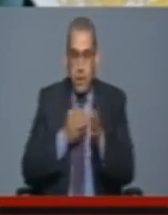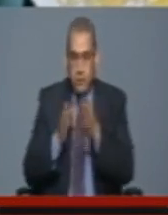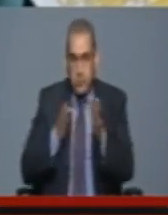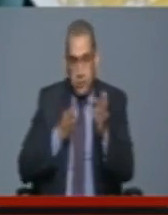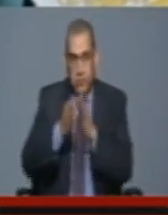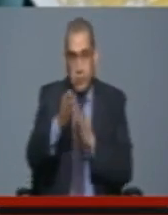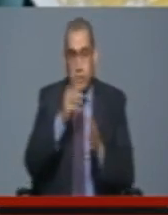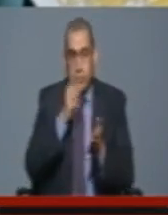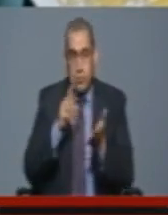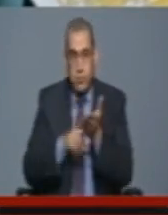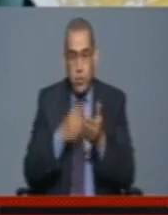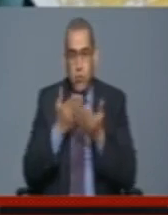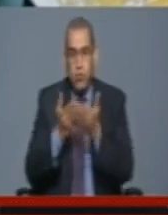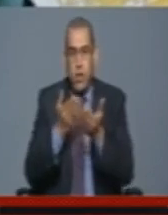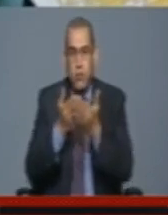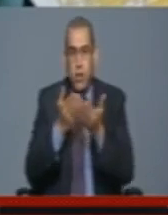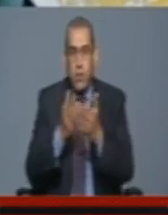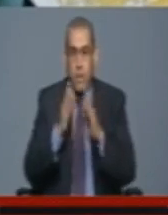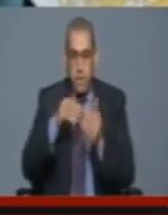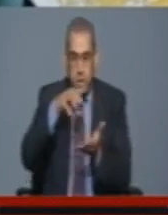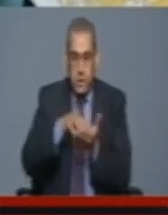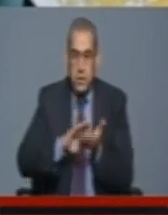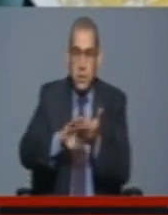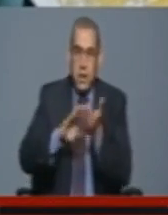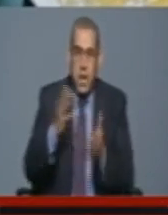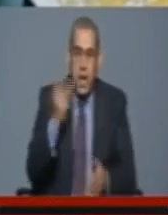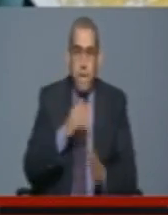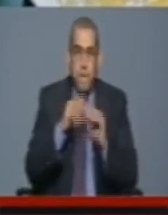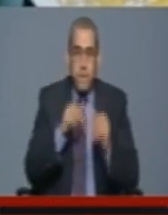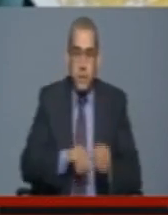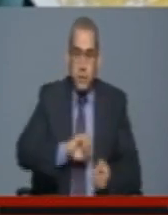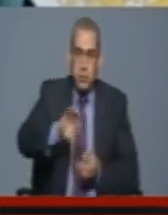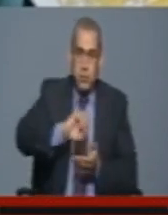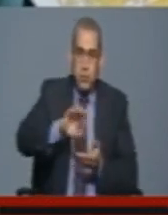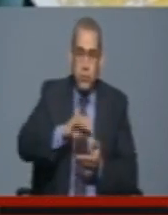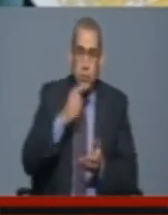بلغت المساعدات التي قامت الدولة المصرية بإدخالها